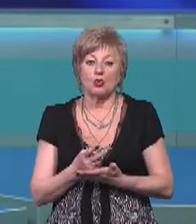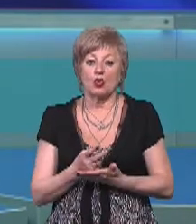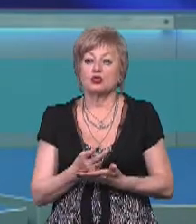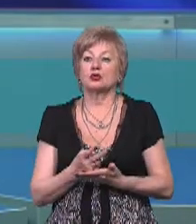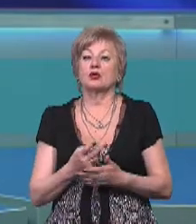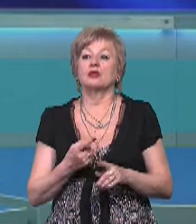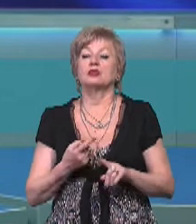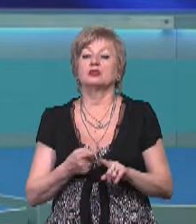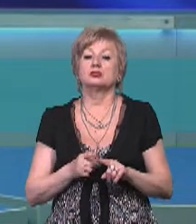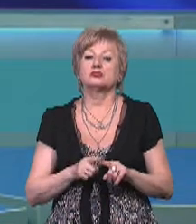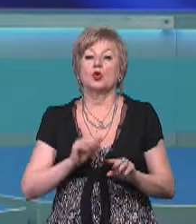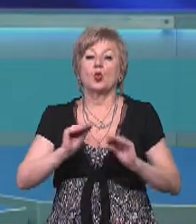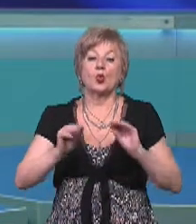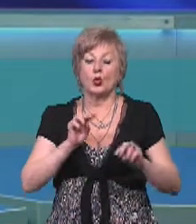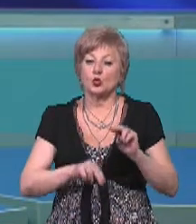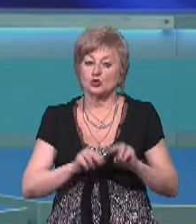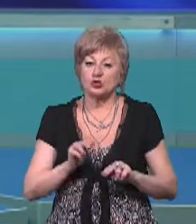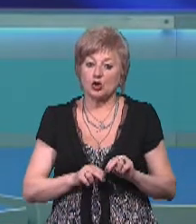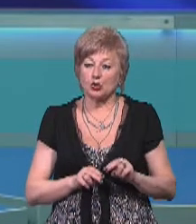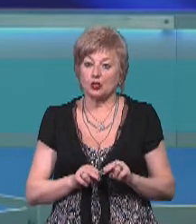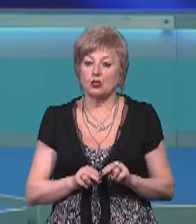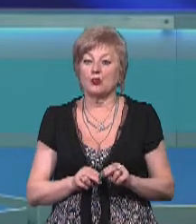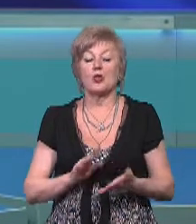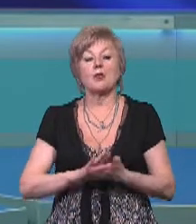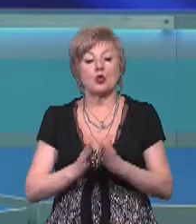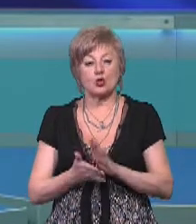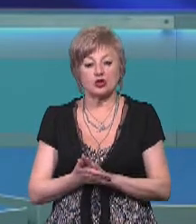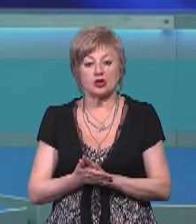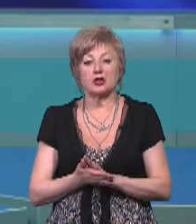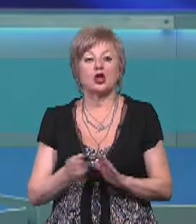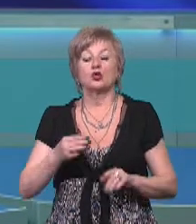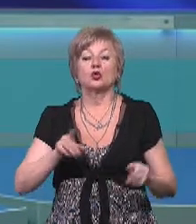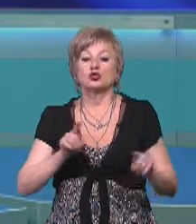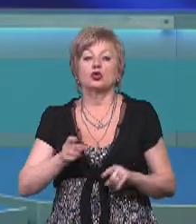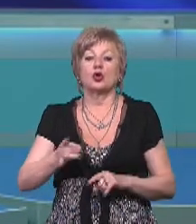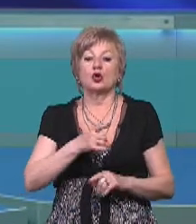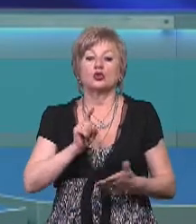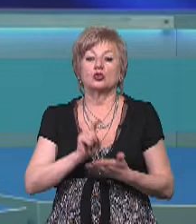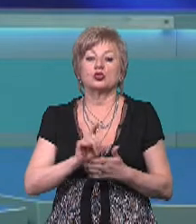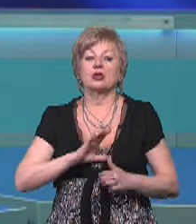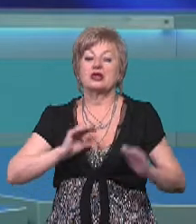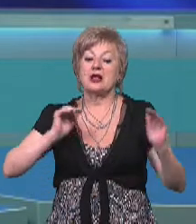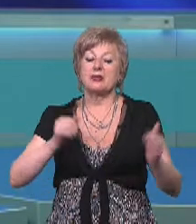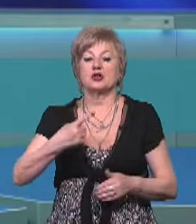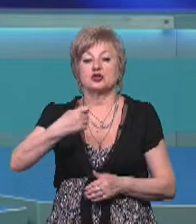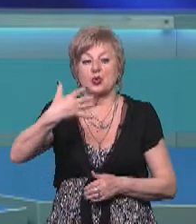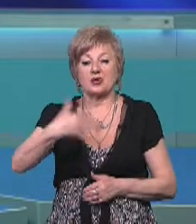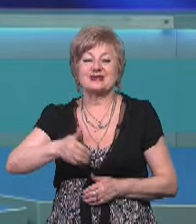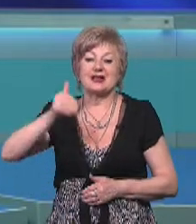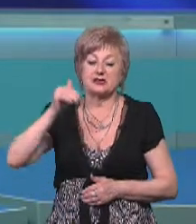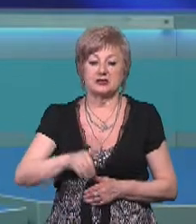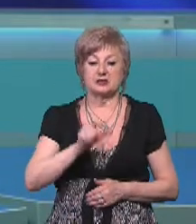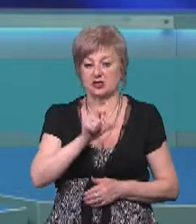засади адмінтерустрою і в інших саме положеннях. Це те, що район має бути не менше, ніж 150 тисяч